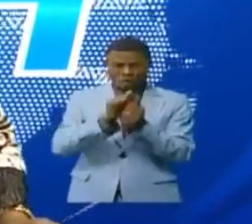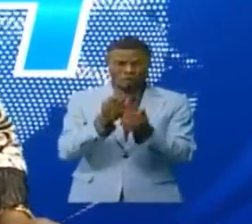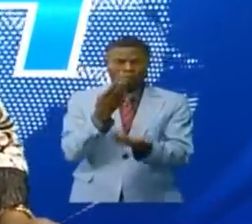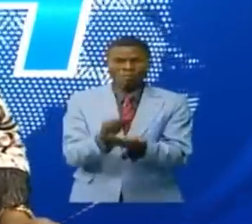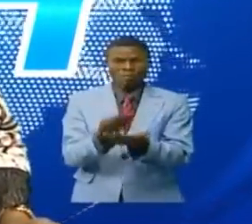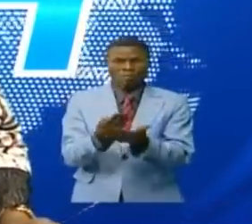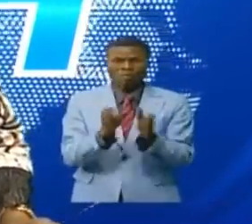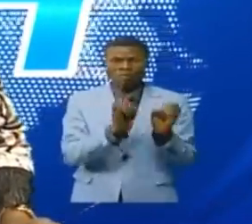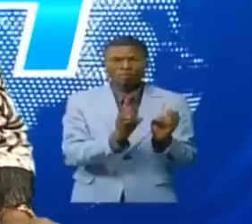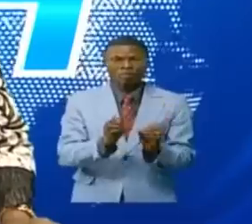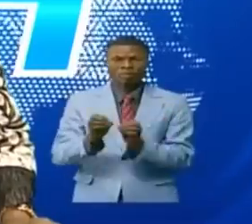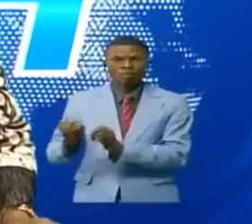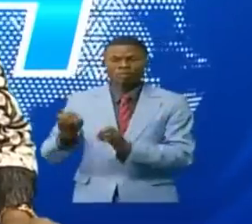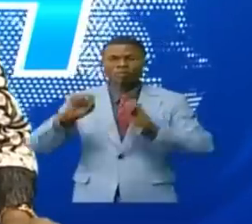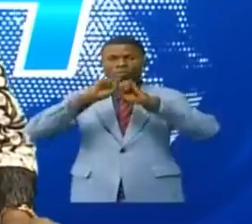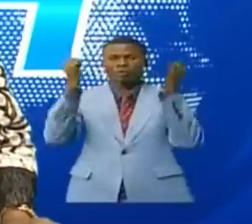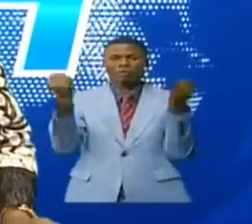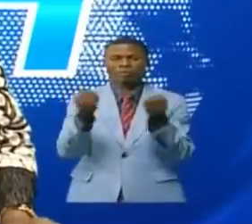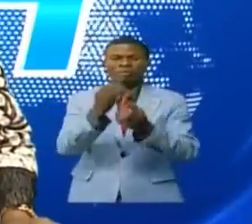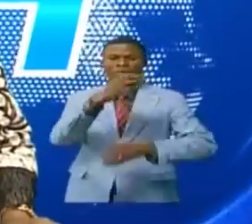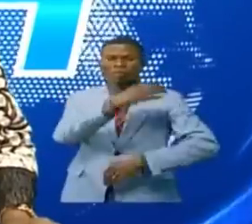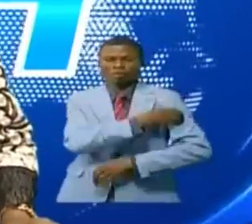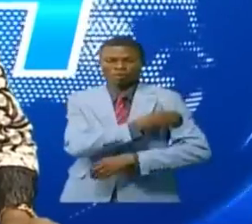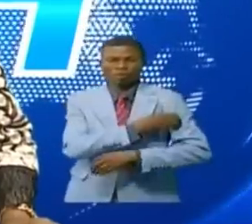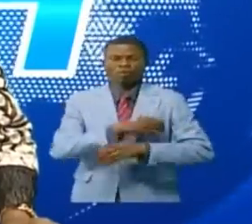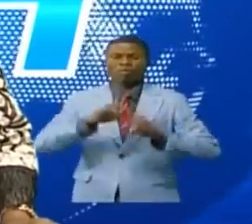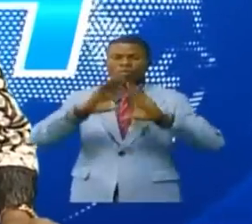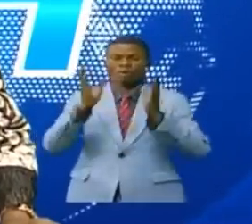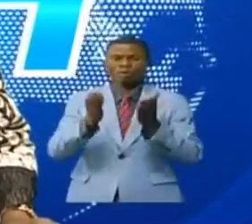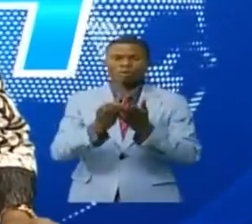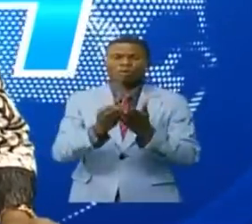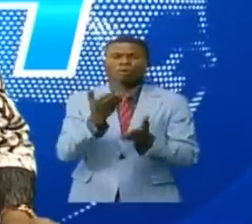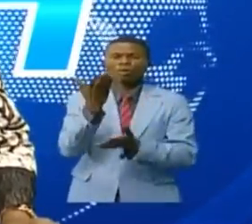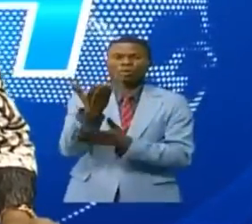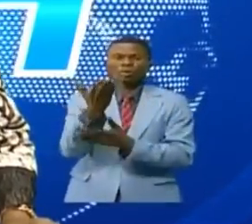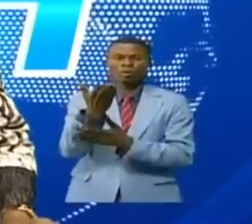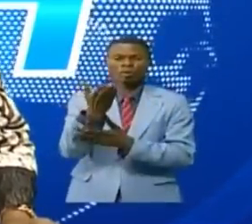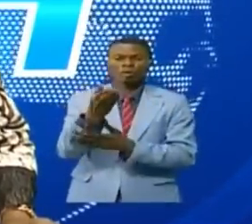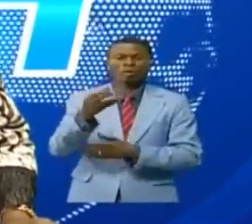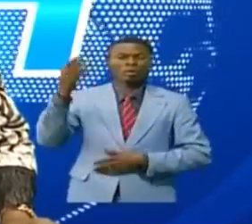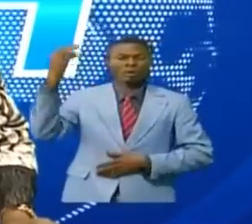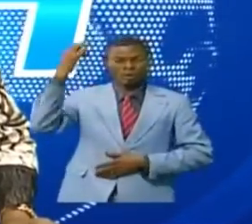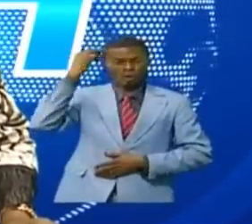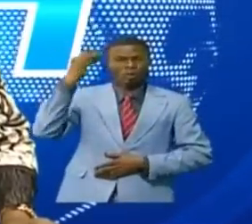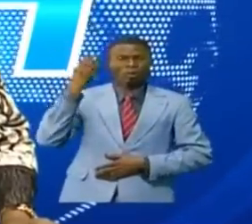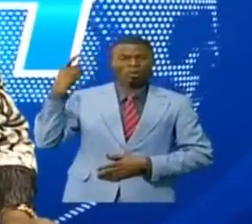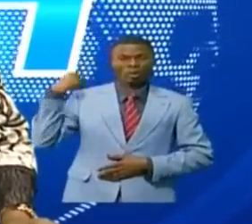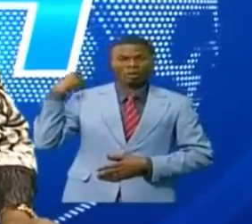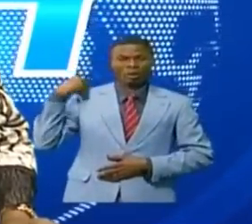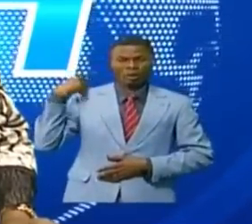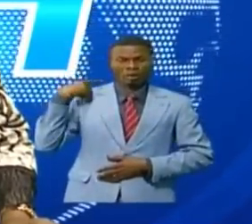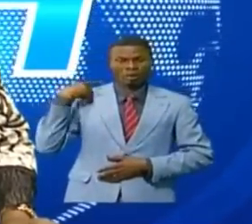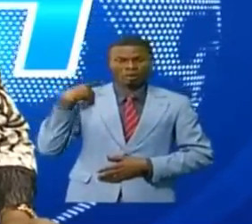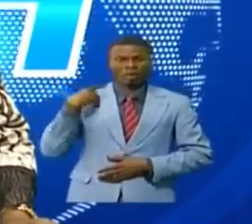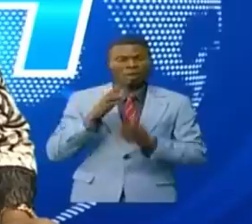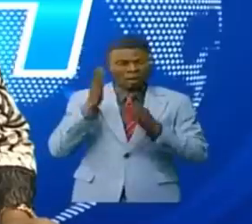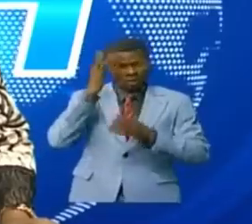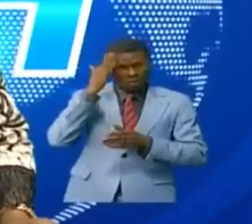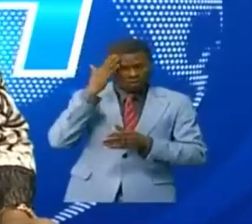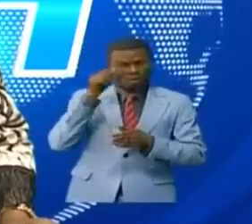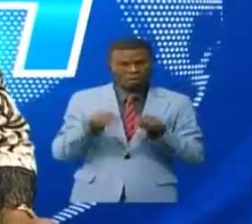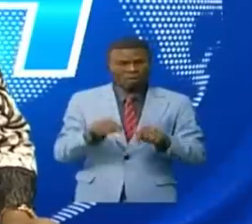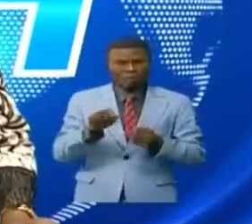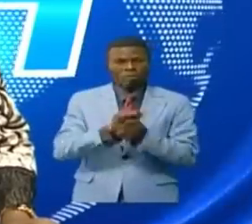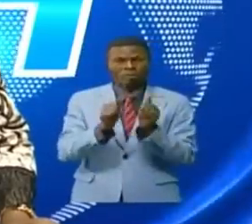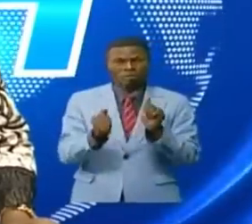les organisations de la société civile et forces vives sociales demandent aux élus du peuple de tenir compte de cette fois-ci